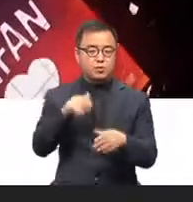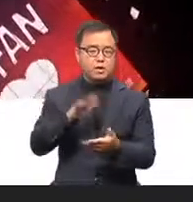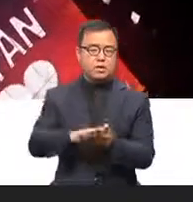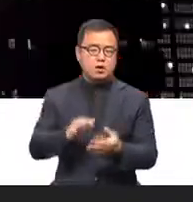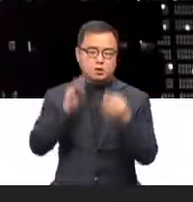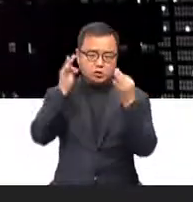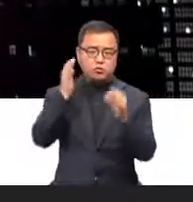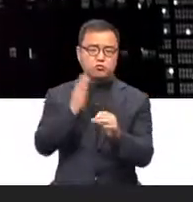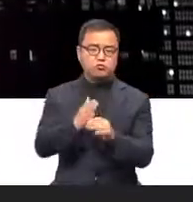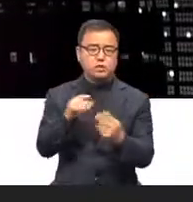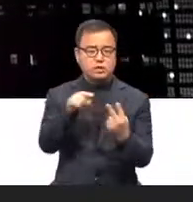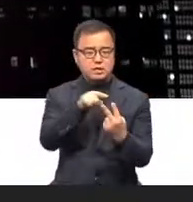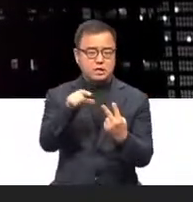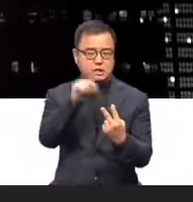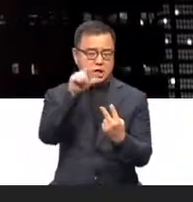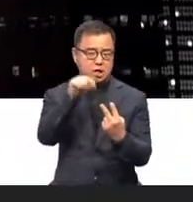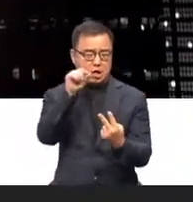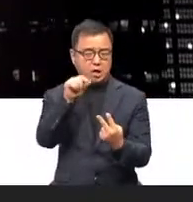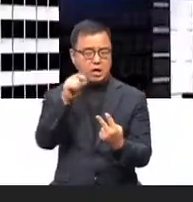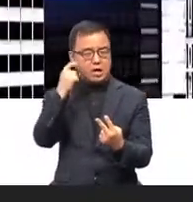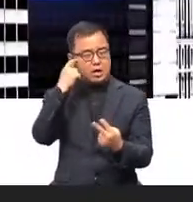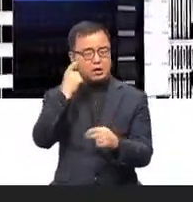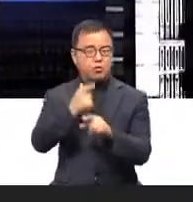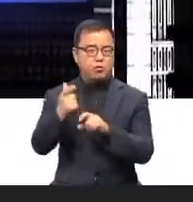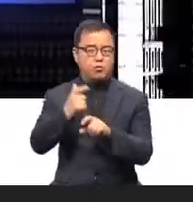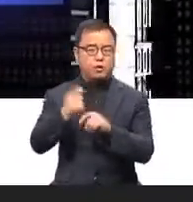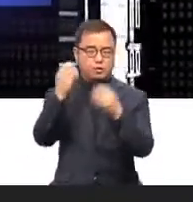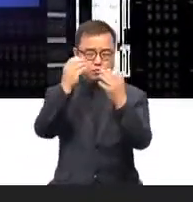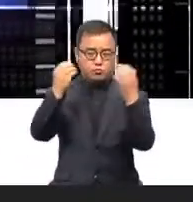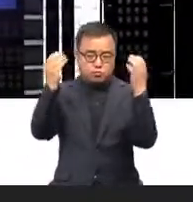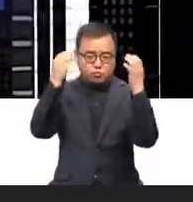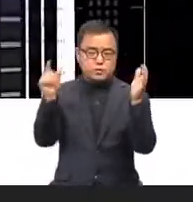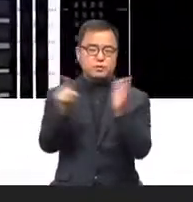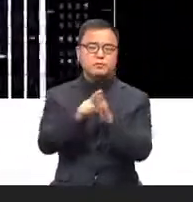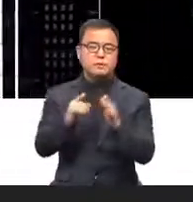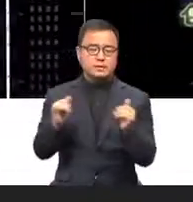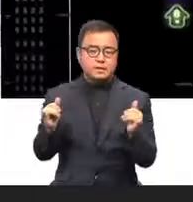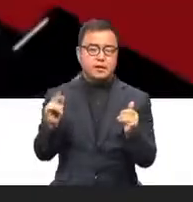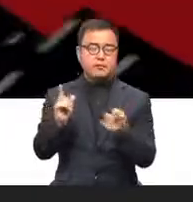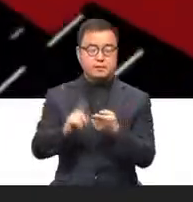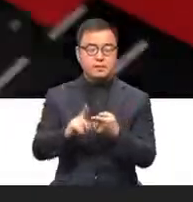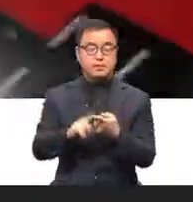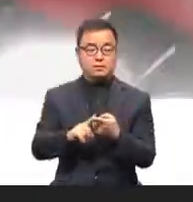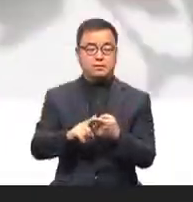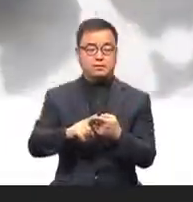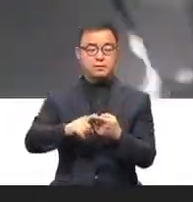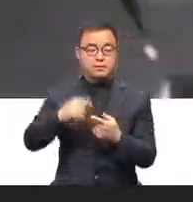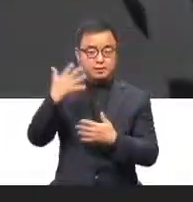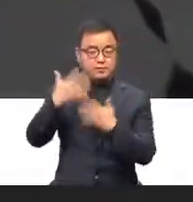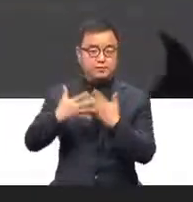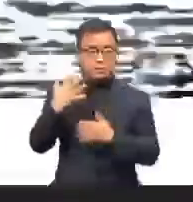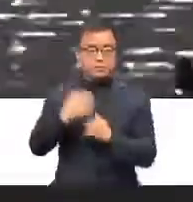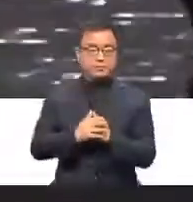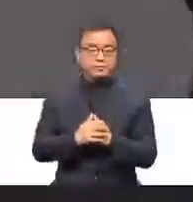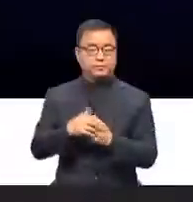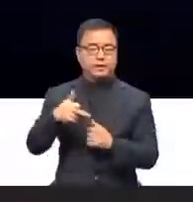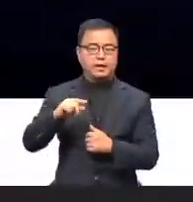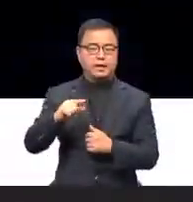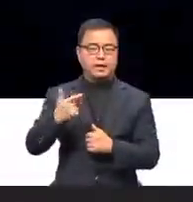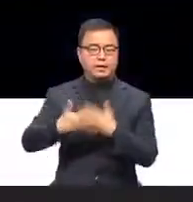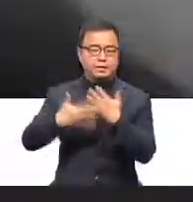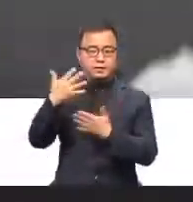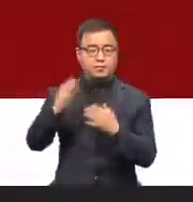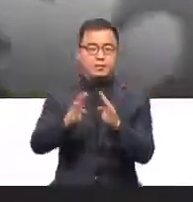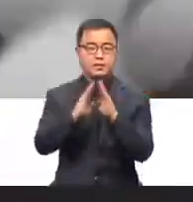사이의 선택의 기로 그 외에 놓인 무슬림 주인공이 발랄하고 사랑스러운 연애담이 펼쳐집니다 올해 칸영화제 개막작 이었죠 짐